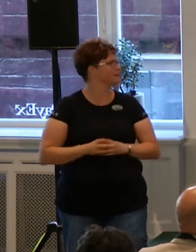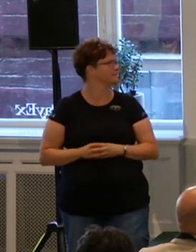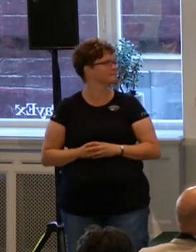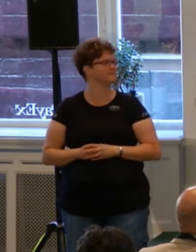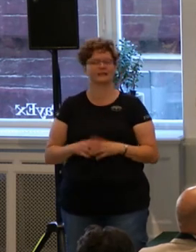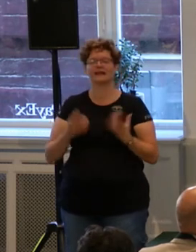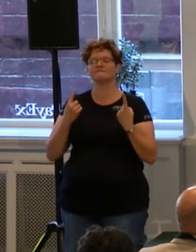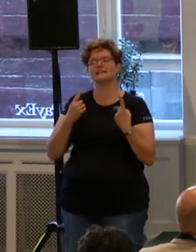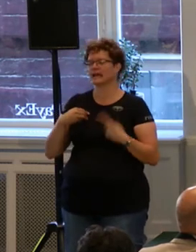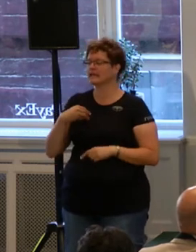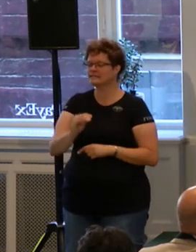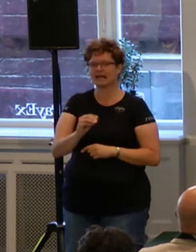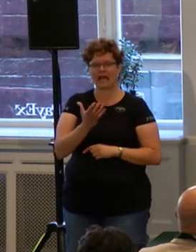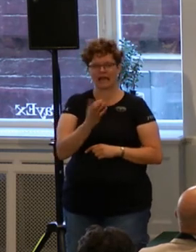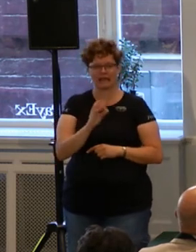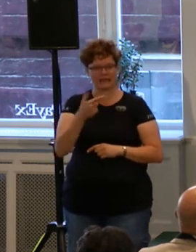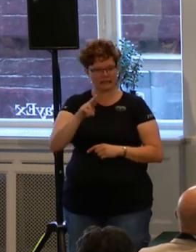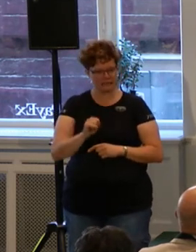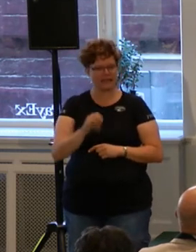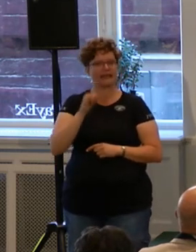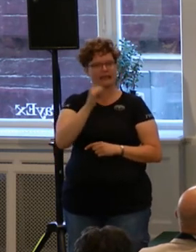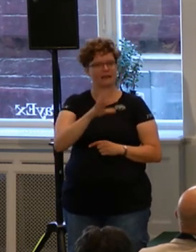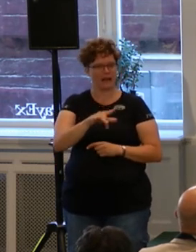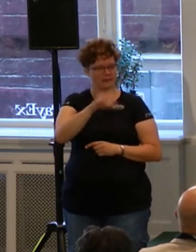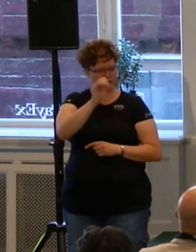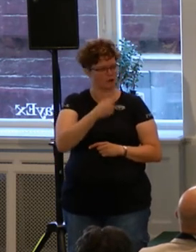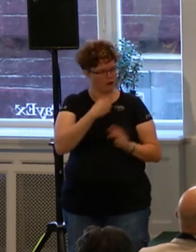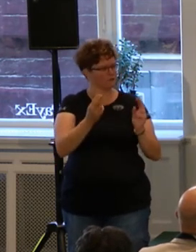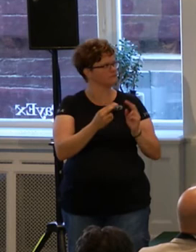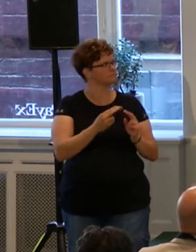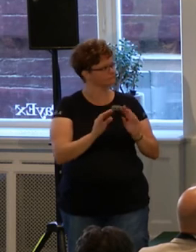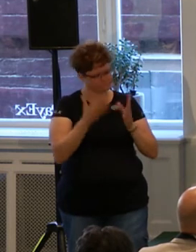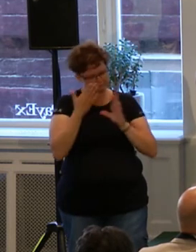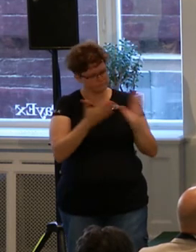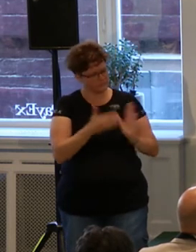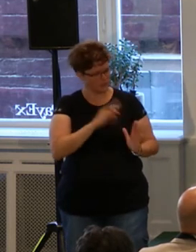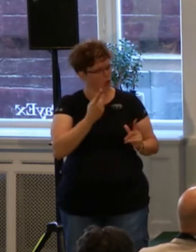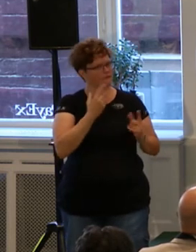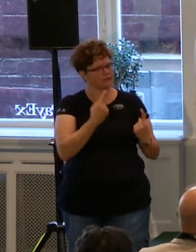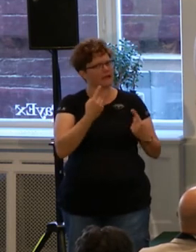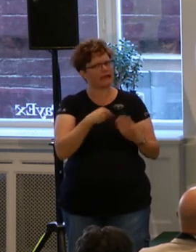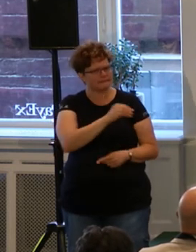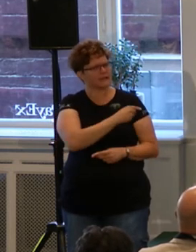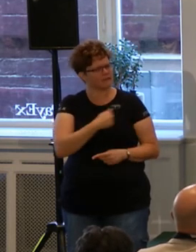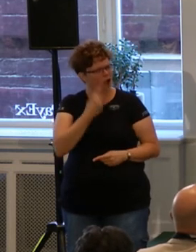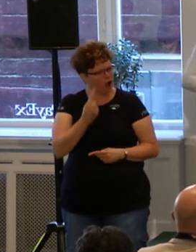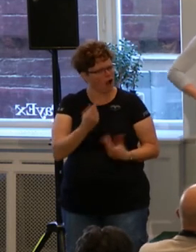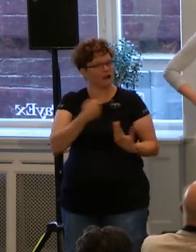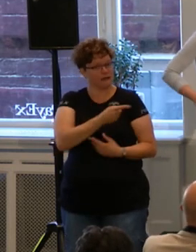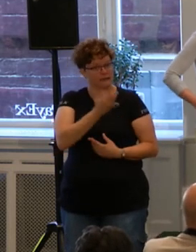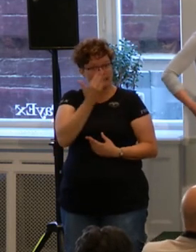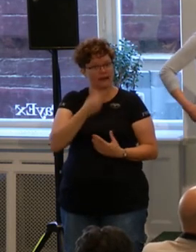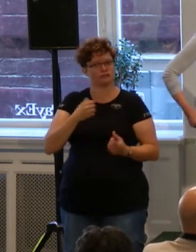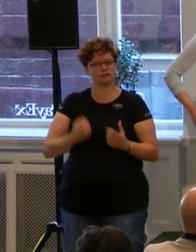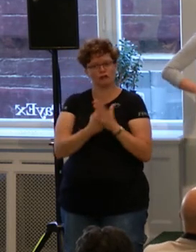Det är en fantastisk insats. Katrin i Malmö som jag vänder mig till. Det är en fantastisk insats vi hör om här. Hur har ni kunnat stötta från